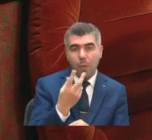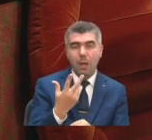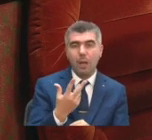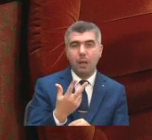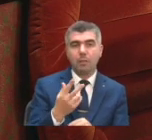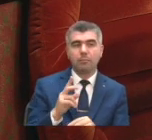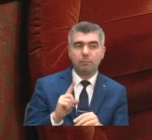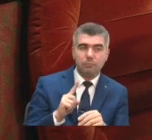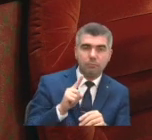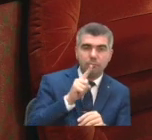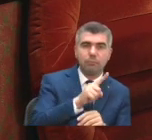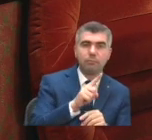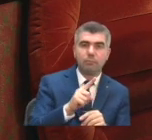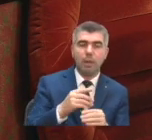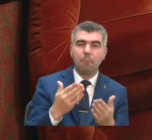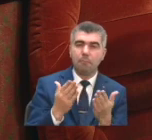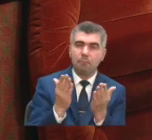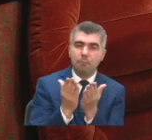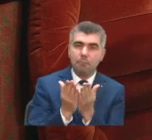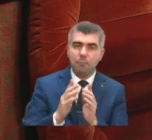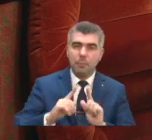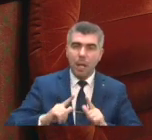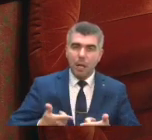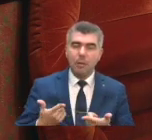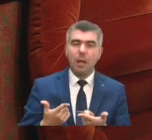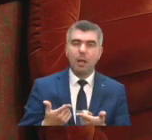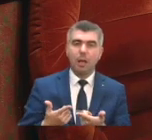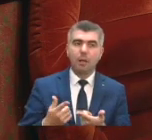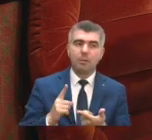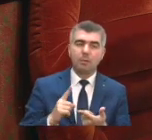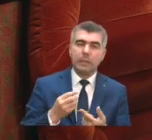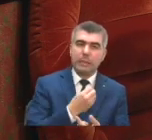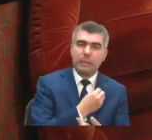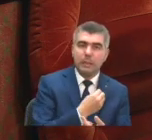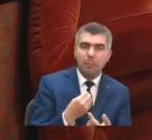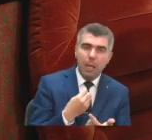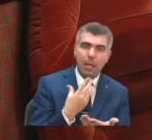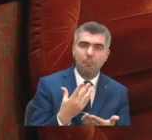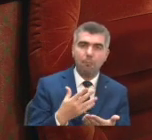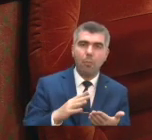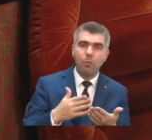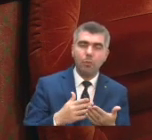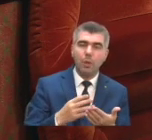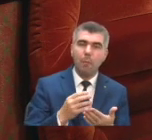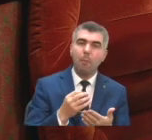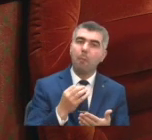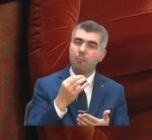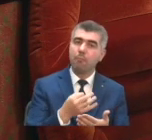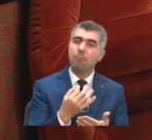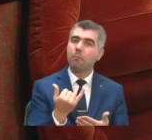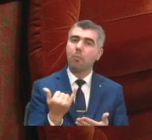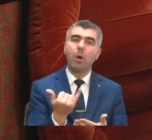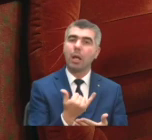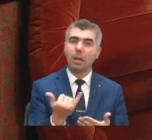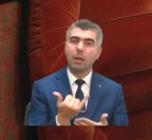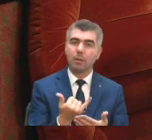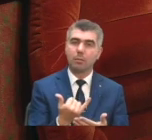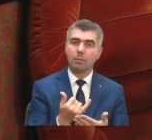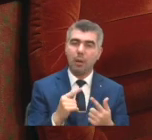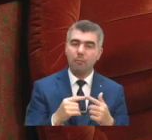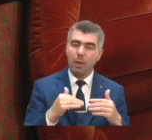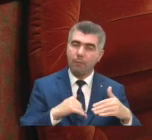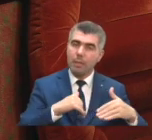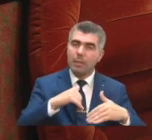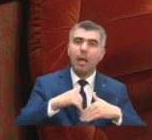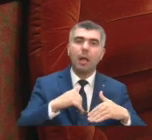الأسواق، الطرق اللي تدي المدارس، الطرق اللي تدي المستوصفات اللي هي اللي تتشكل في الواقع الوسائل الأساسية